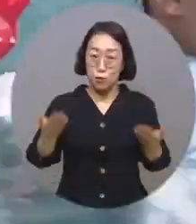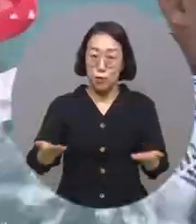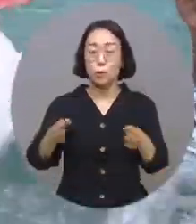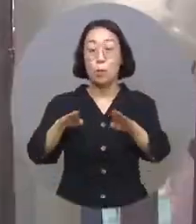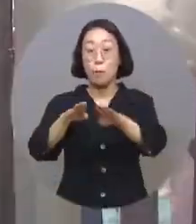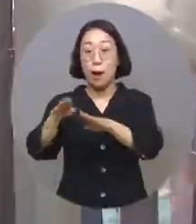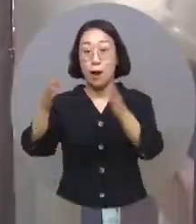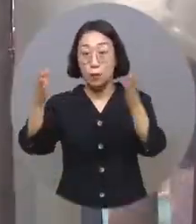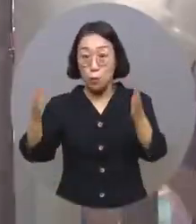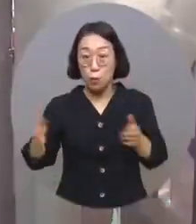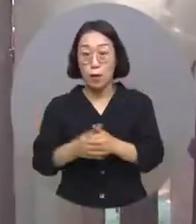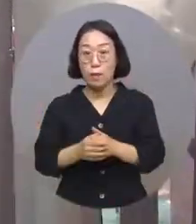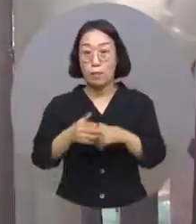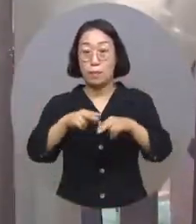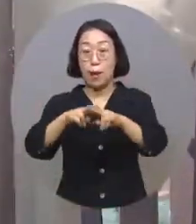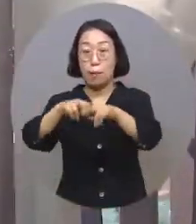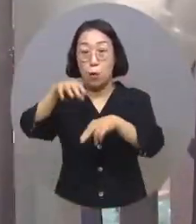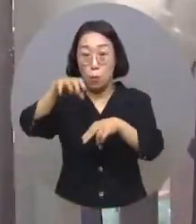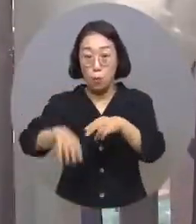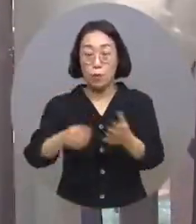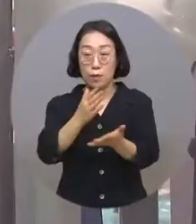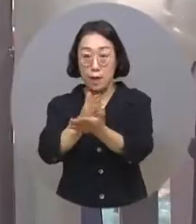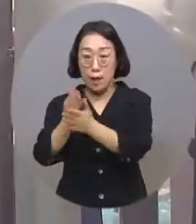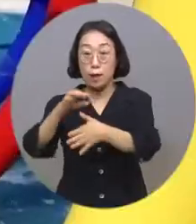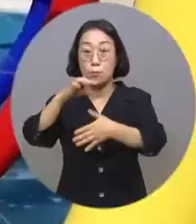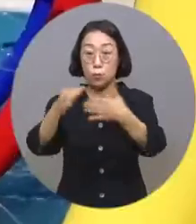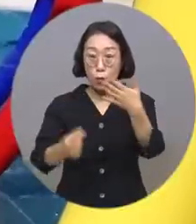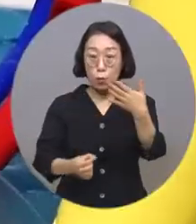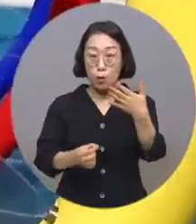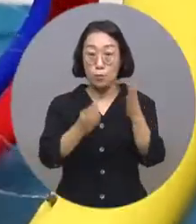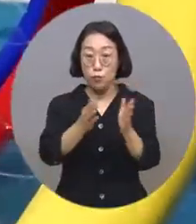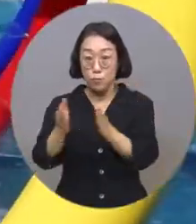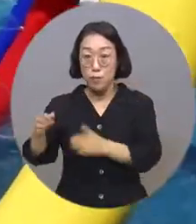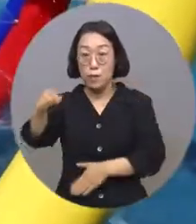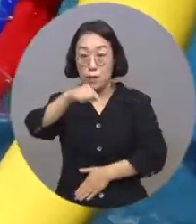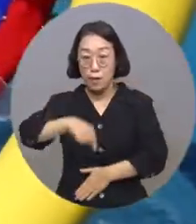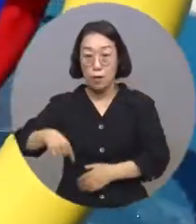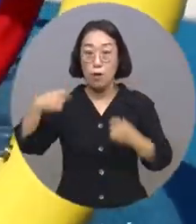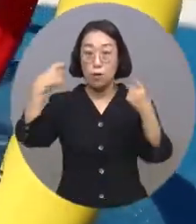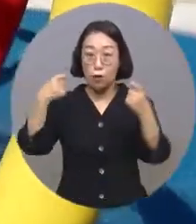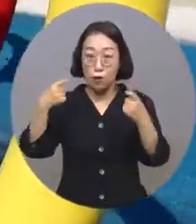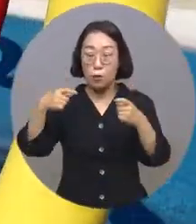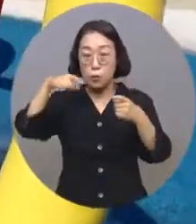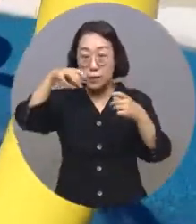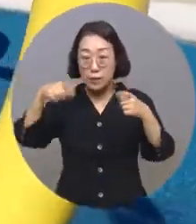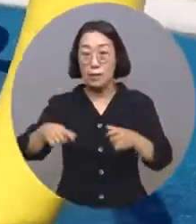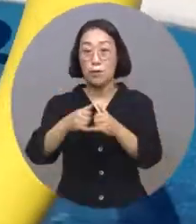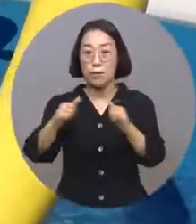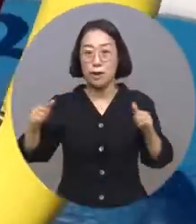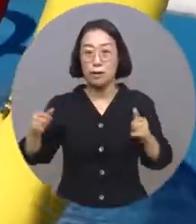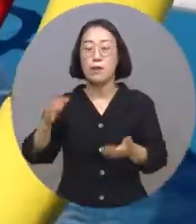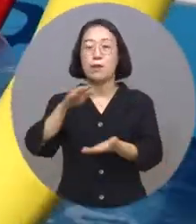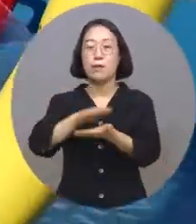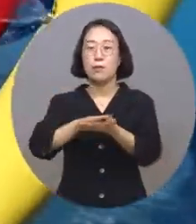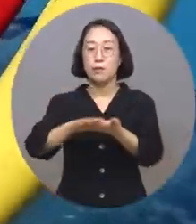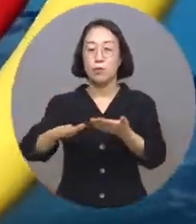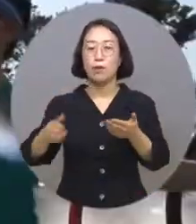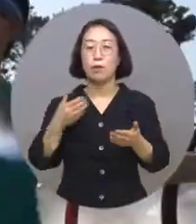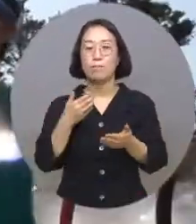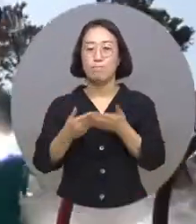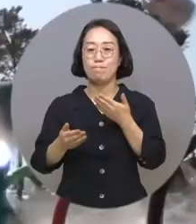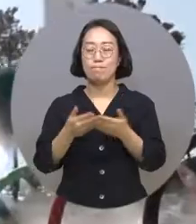맞아 남원시에서 진행하는 다양한 프로그램은 시민들과 관광객들에게 무더위 속 한 줄기